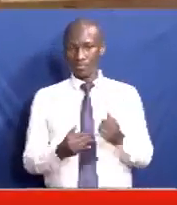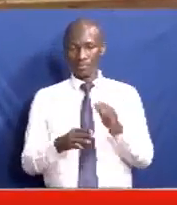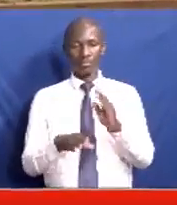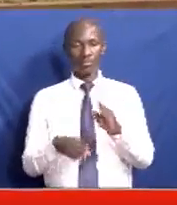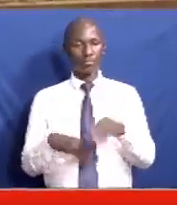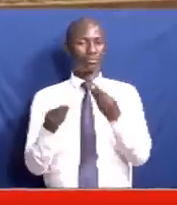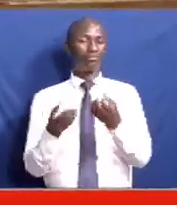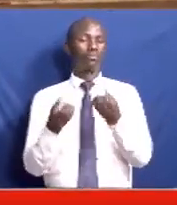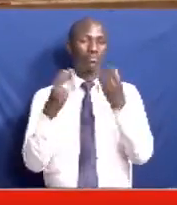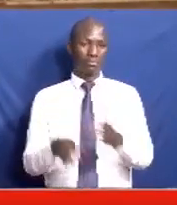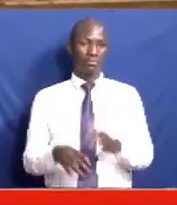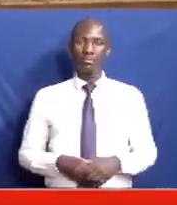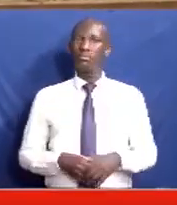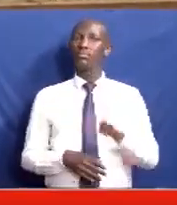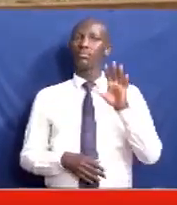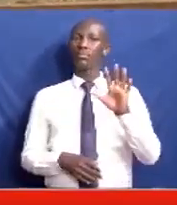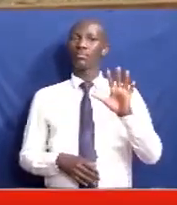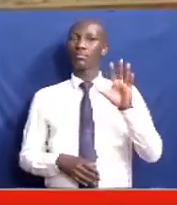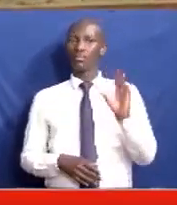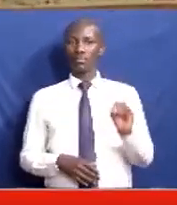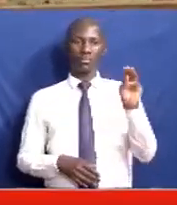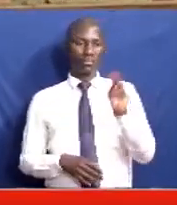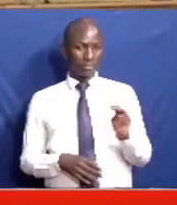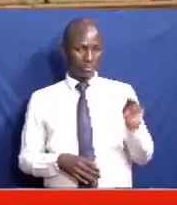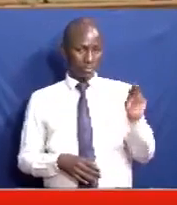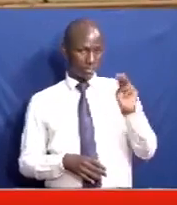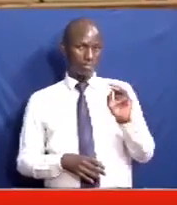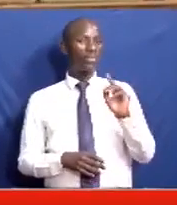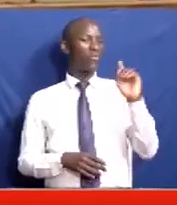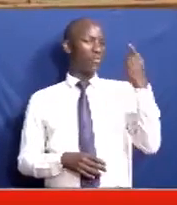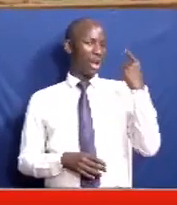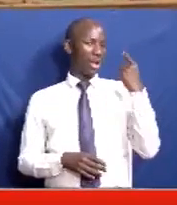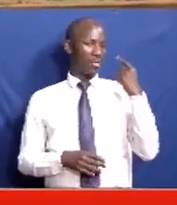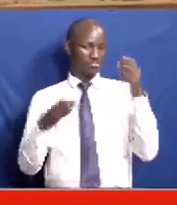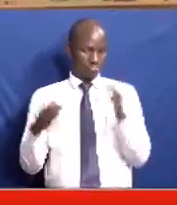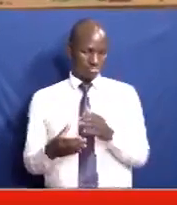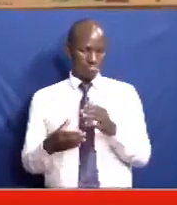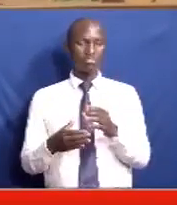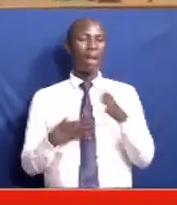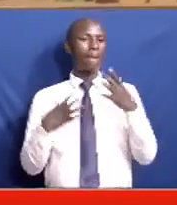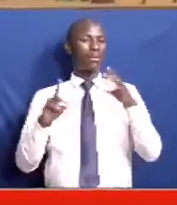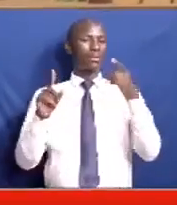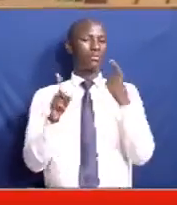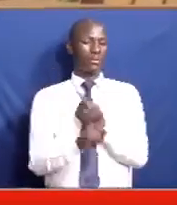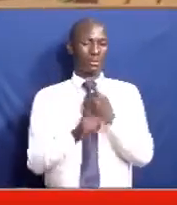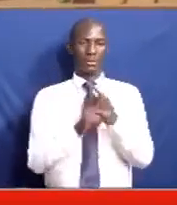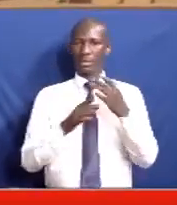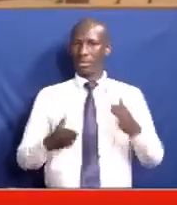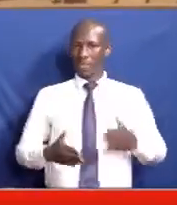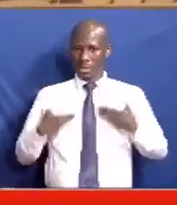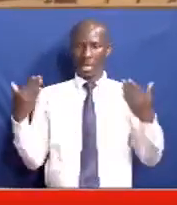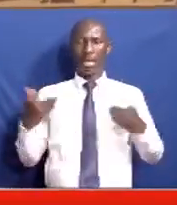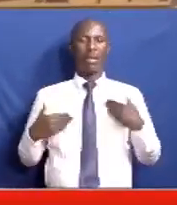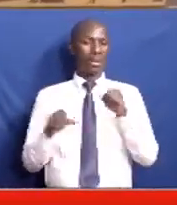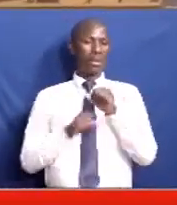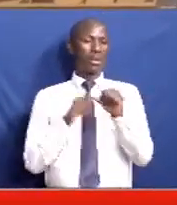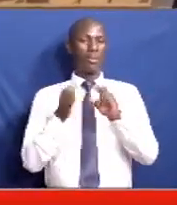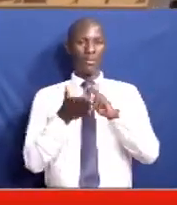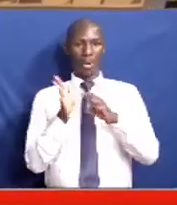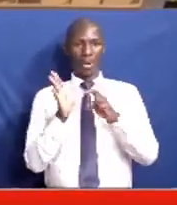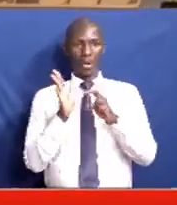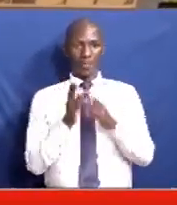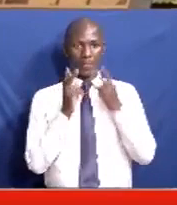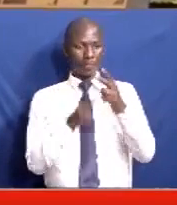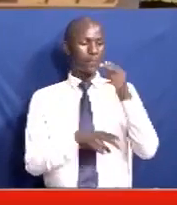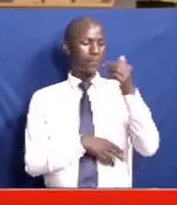na kimandashia shilingi milioni miongo etano siambe na wala Enenthi kivadhukanyo mena moyo kwa mulatiu. Alex